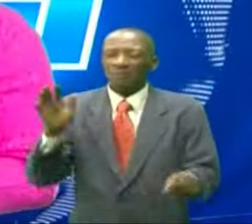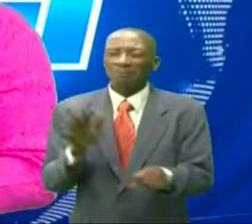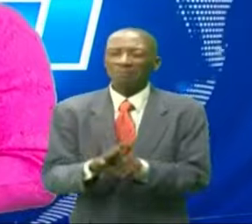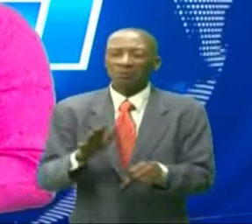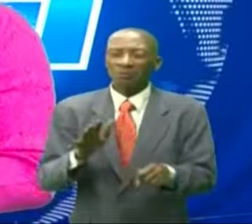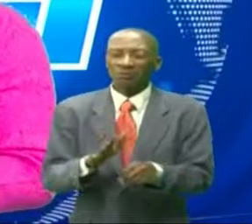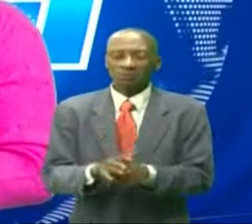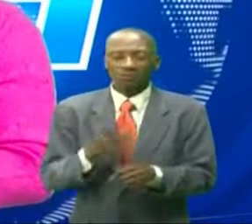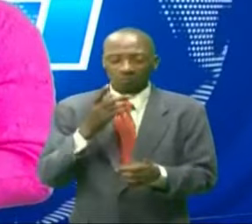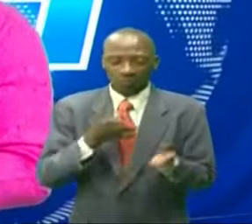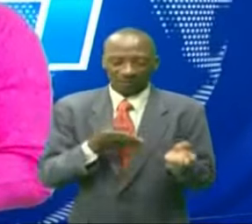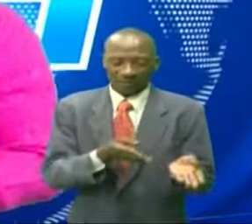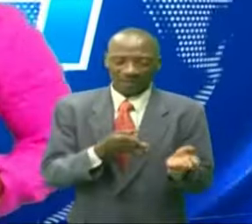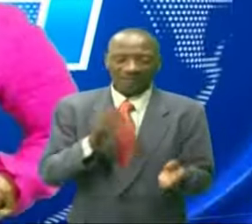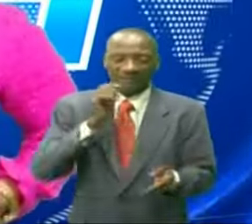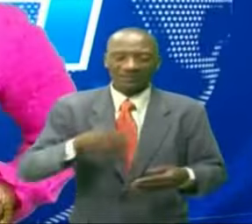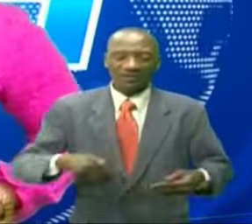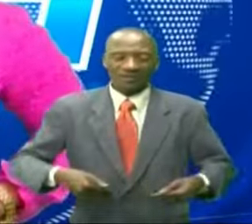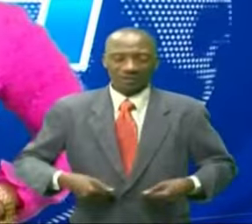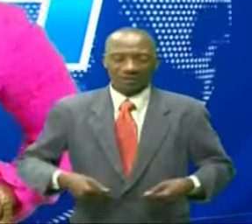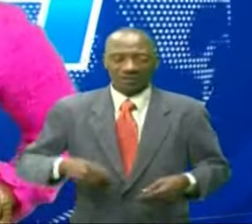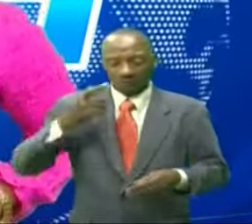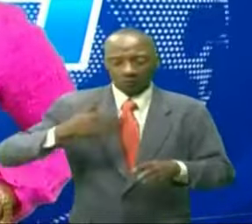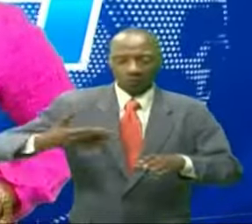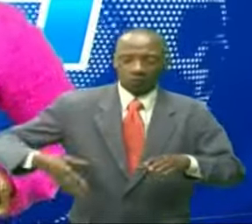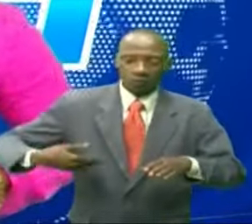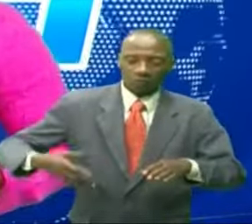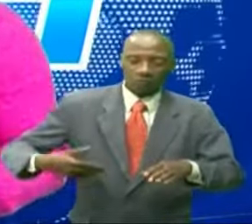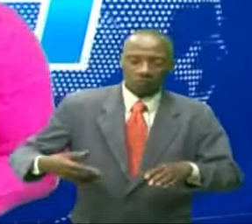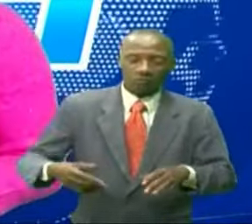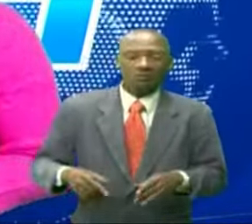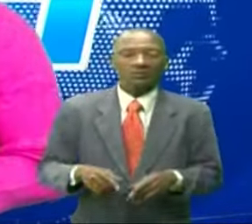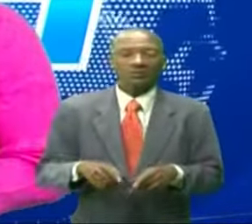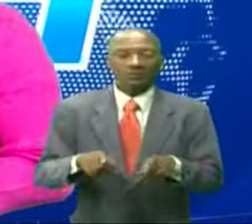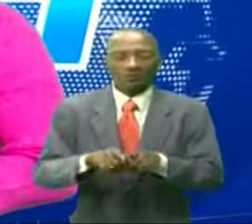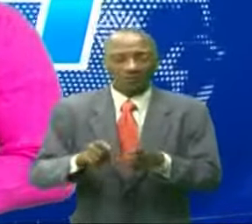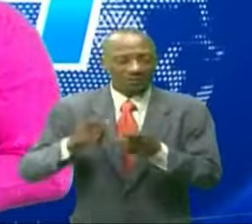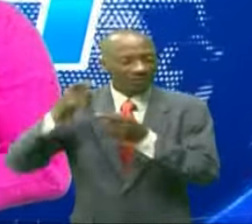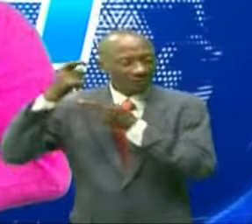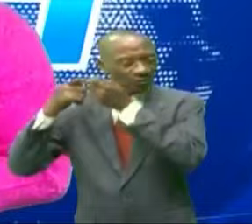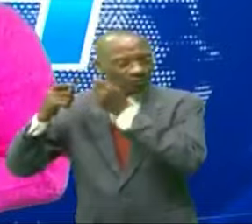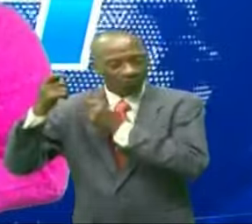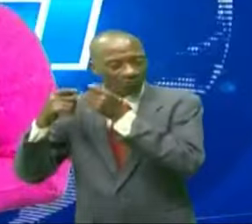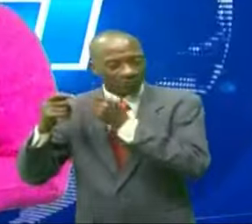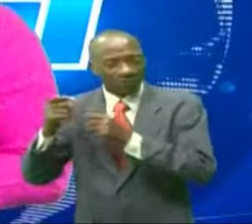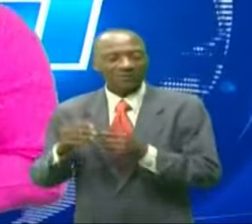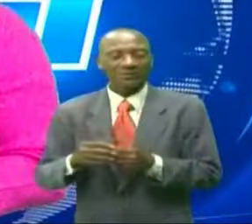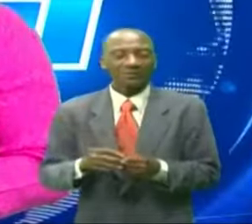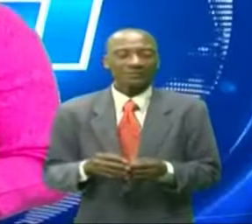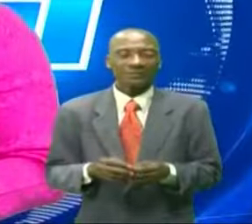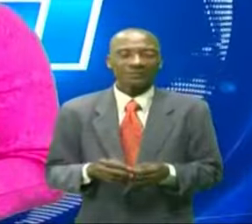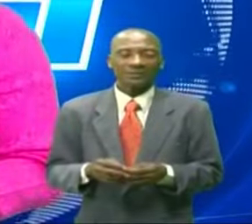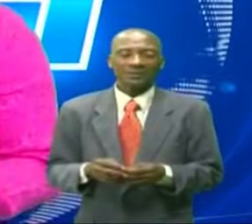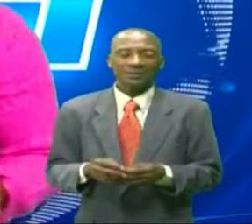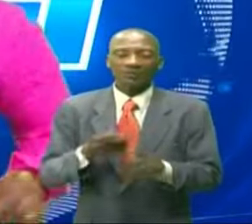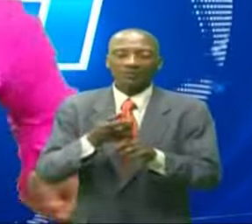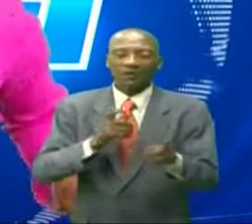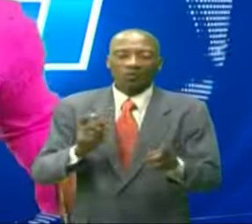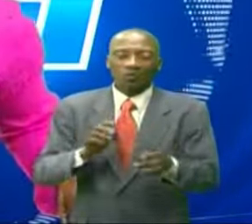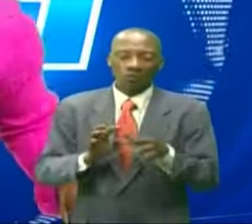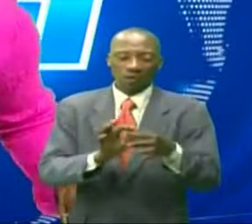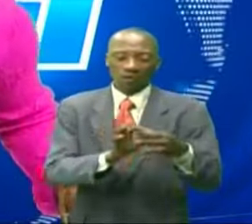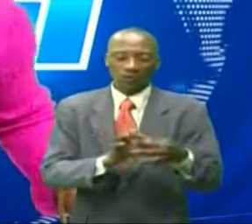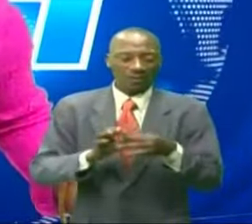faveur de la jeune fille pratiquant la coupe et couture et la coiffure, une dotation de la coopération sino-congolaise à travers